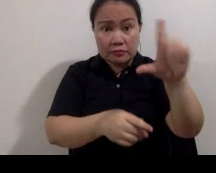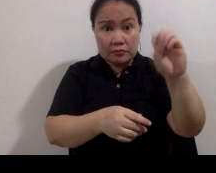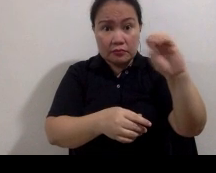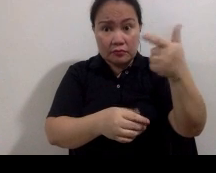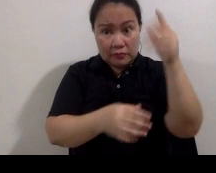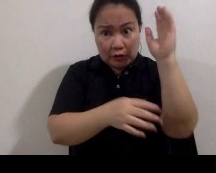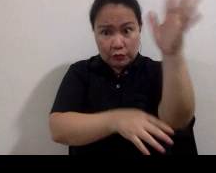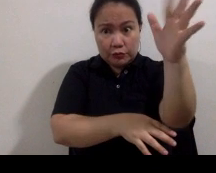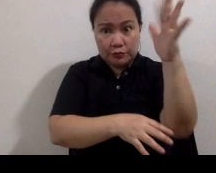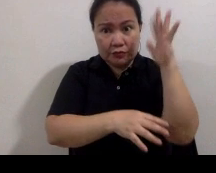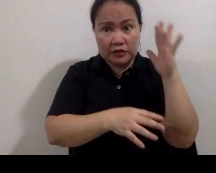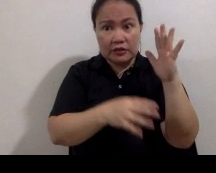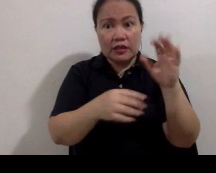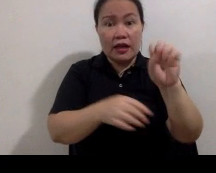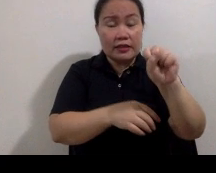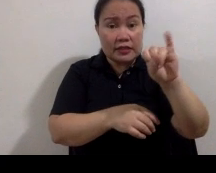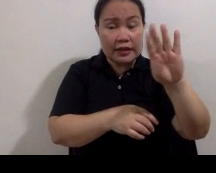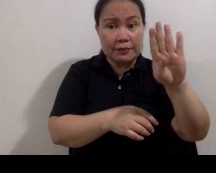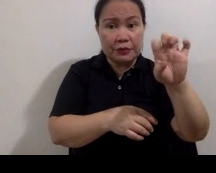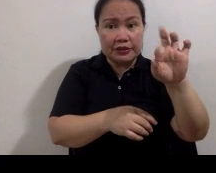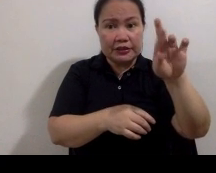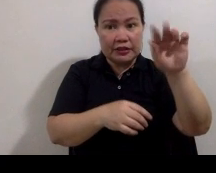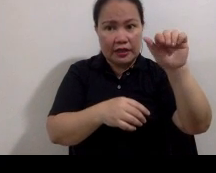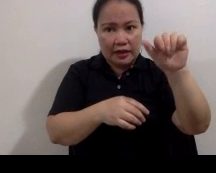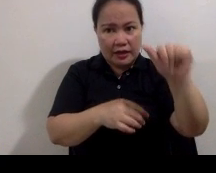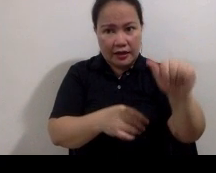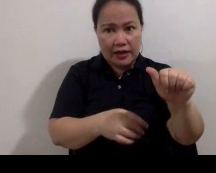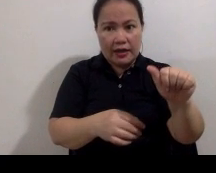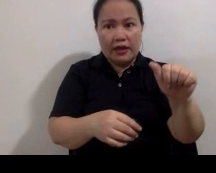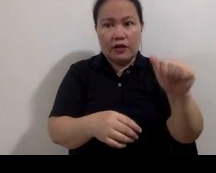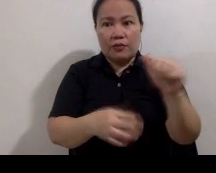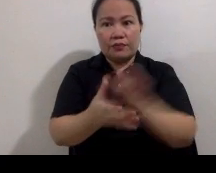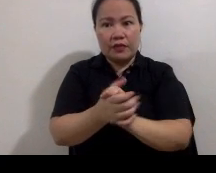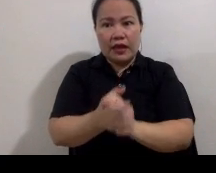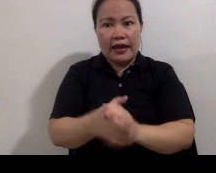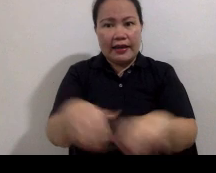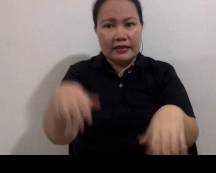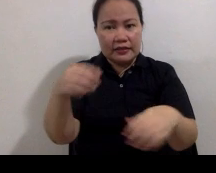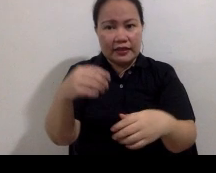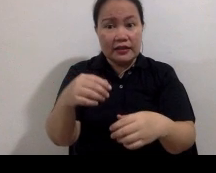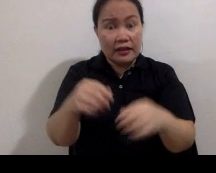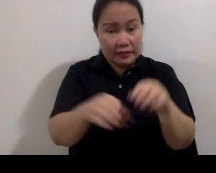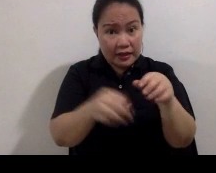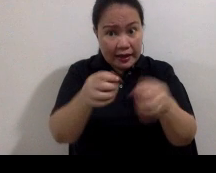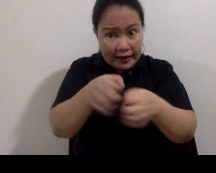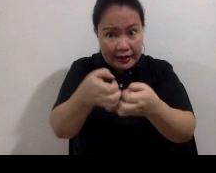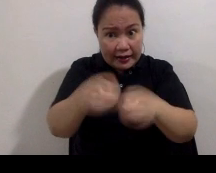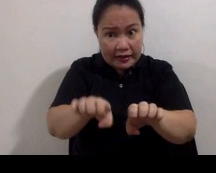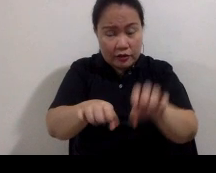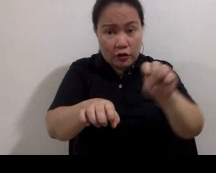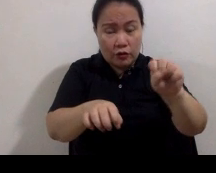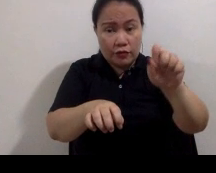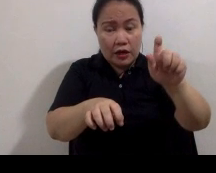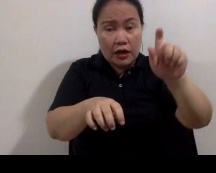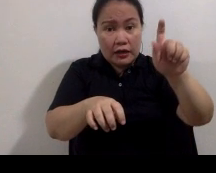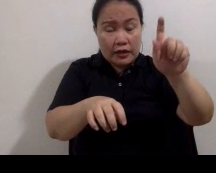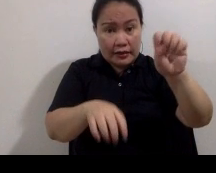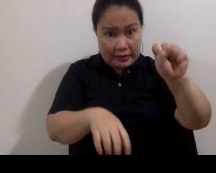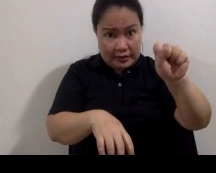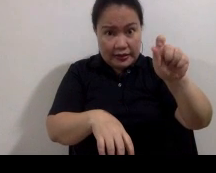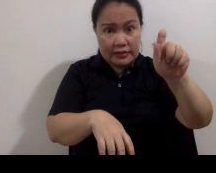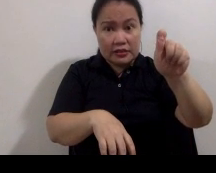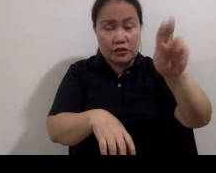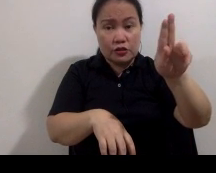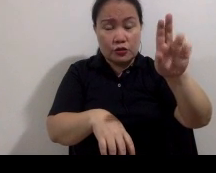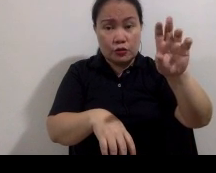sa rehiyong ito. Ang produktong panluwas ng rehiyong ito ay ang caviar o itlog ng sturgeon, ang malalaking